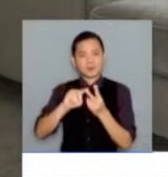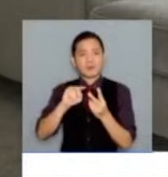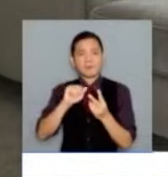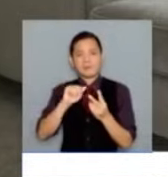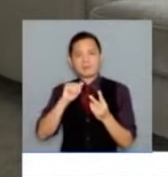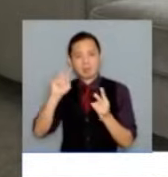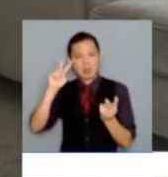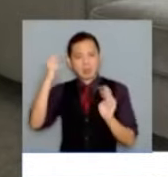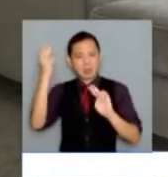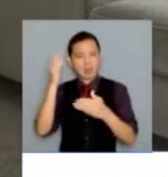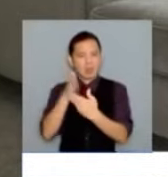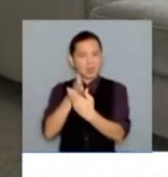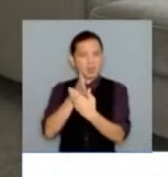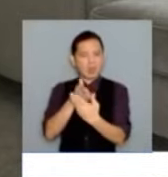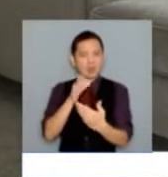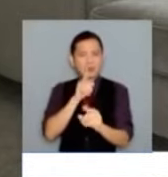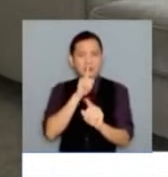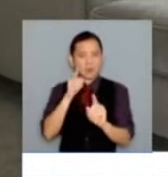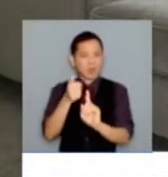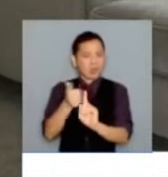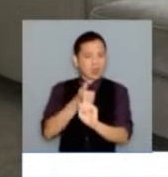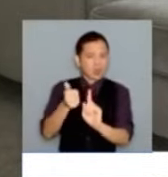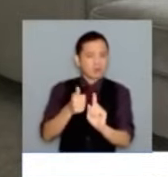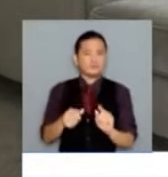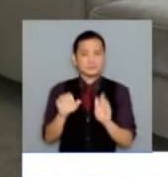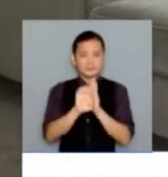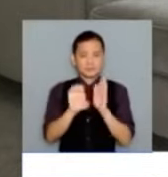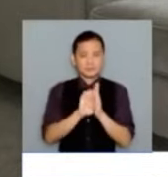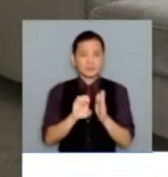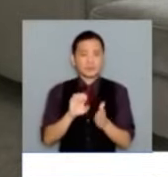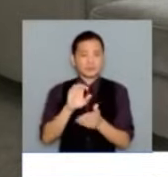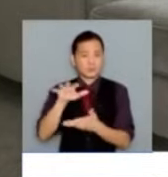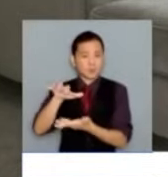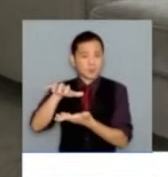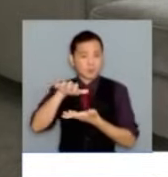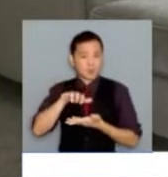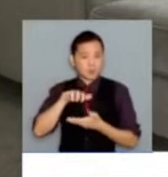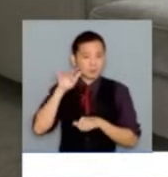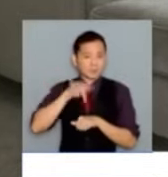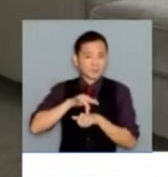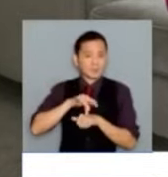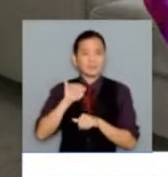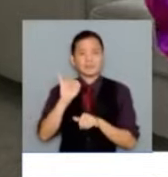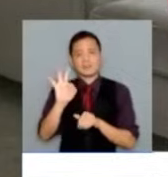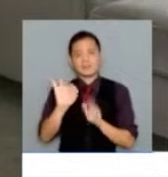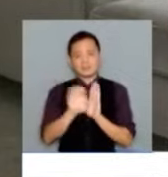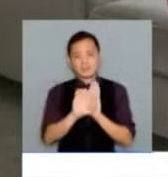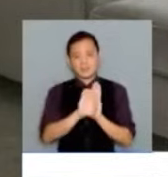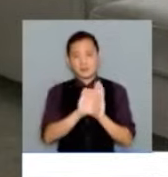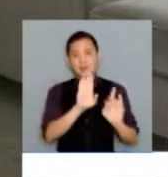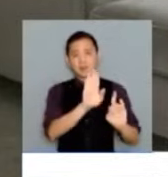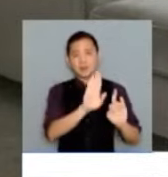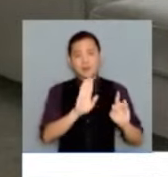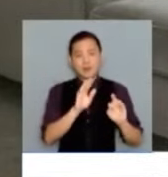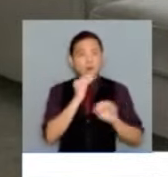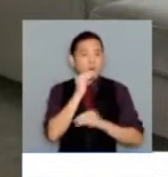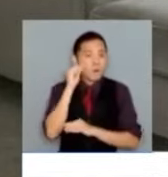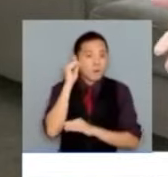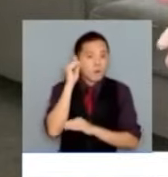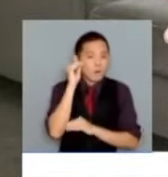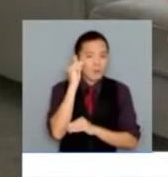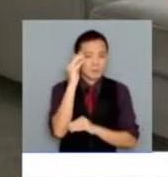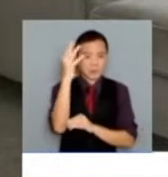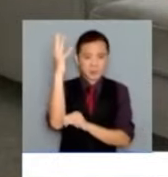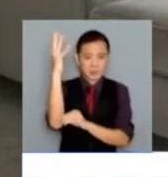Pag sinabing possession ay nasa hawak niyo ito, once na tinanggal niyo siguro siya sa kanyang habitat, whether it's for a few seconds or